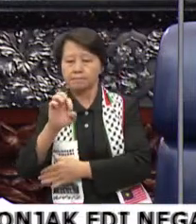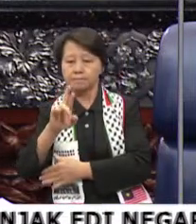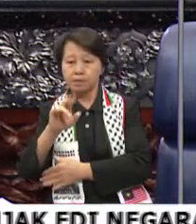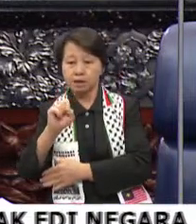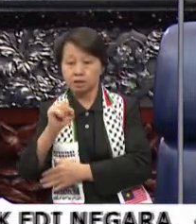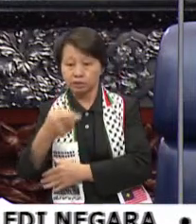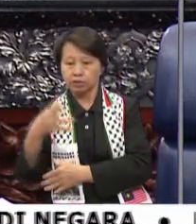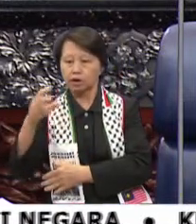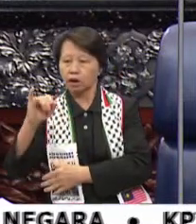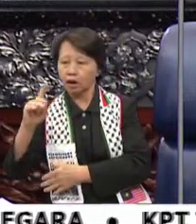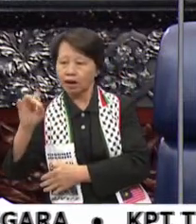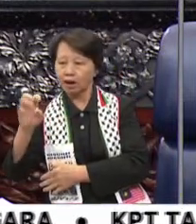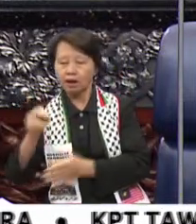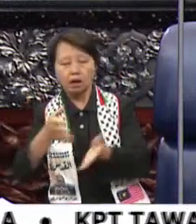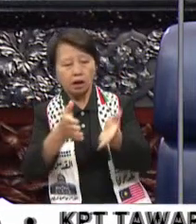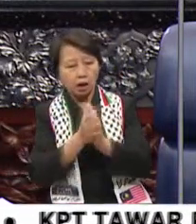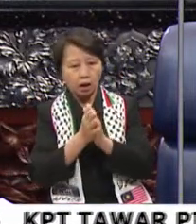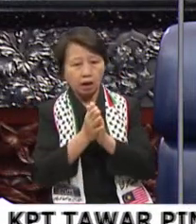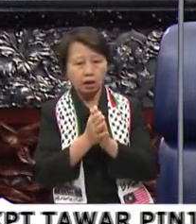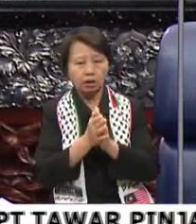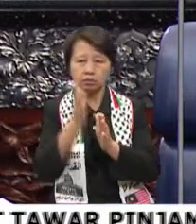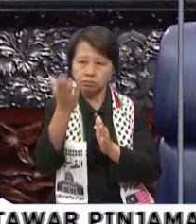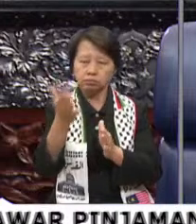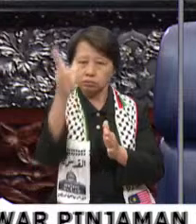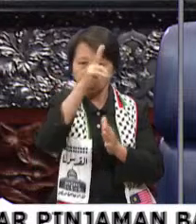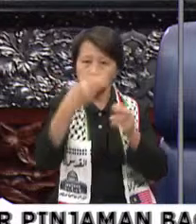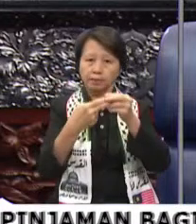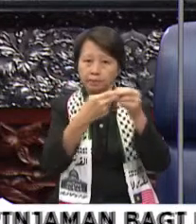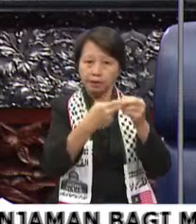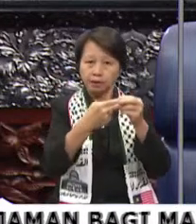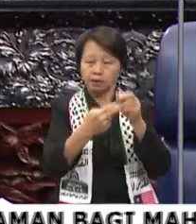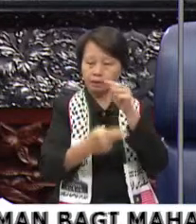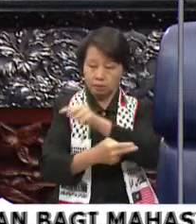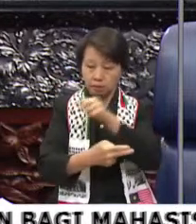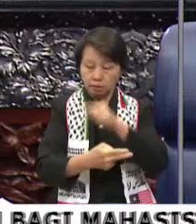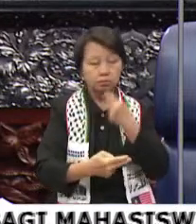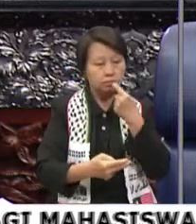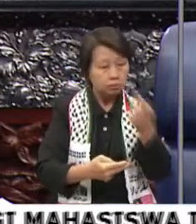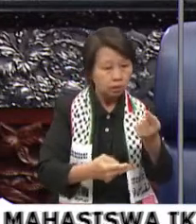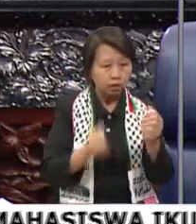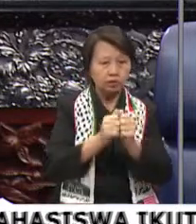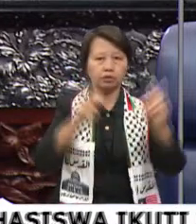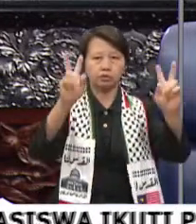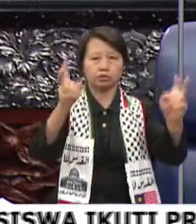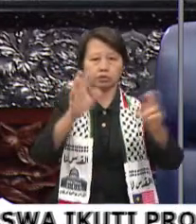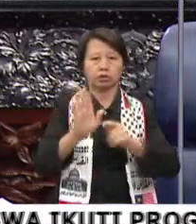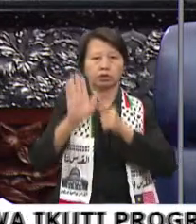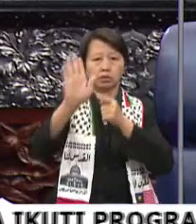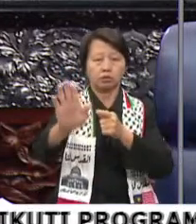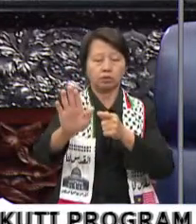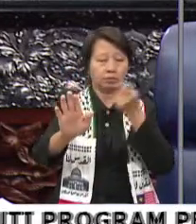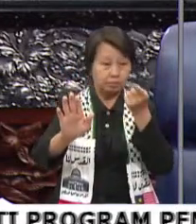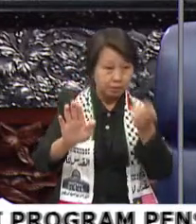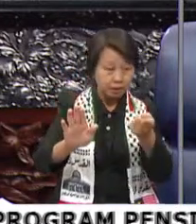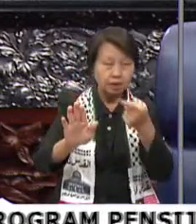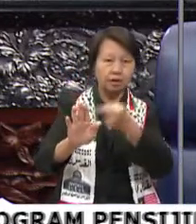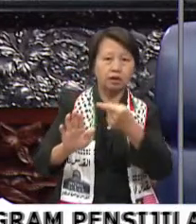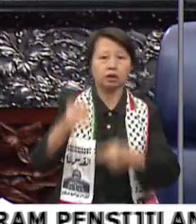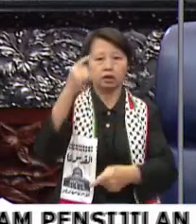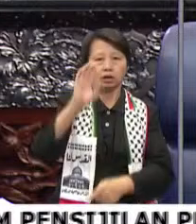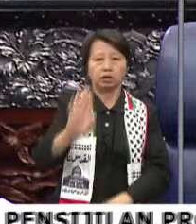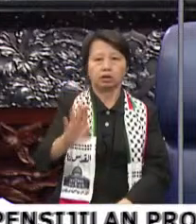menggesa kerajaan perpaduan pimpinan pmx ini gesaan dia dengan slogan Madani mereka